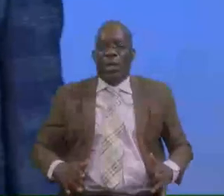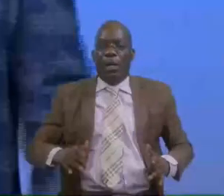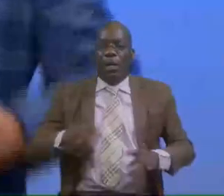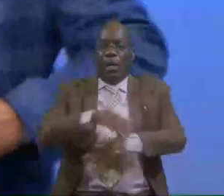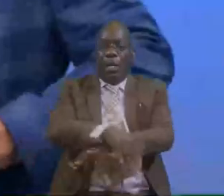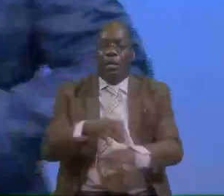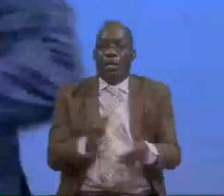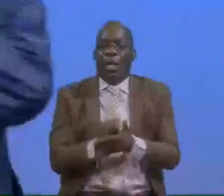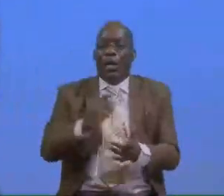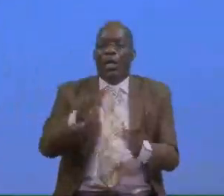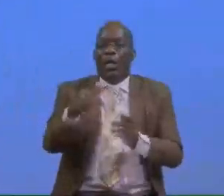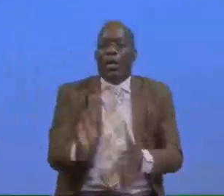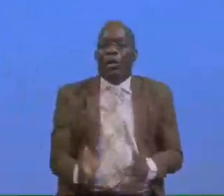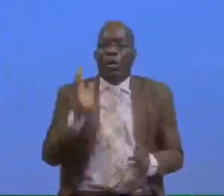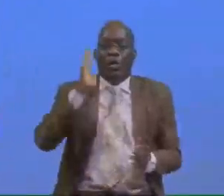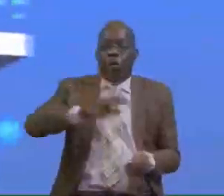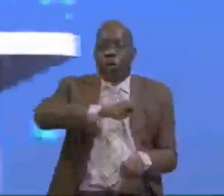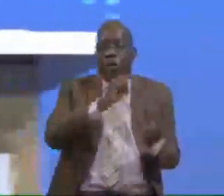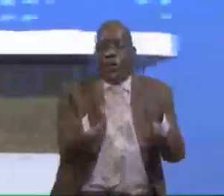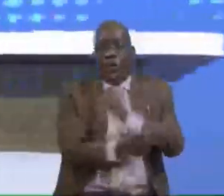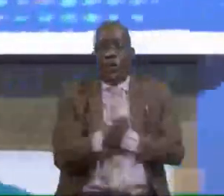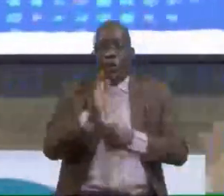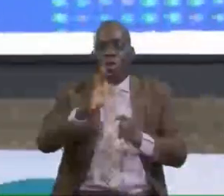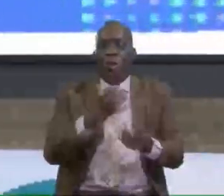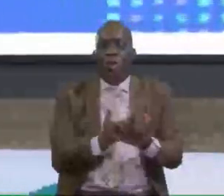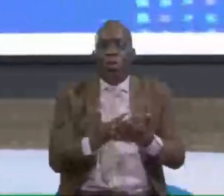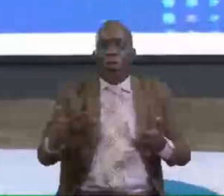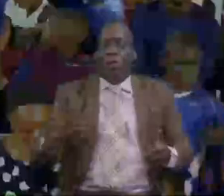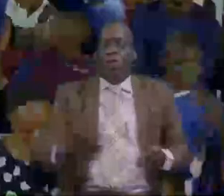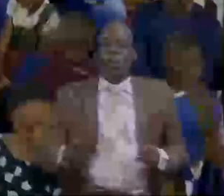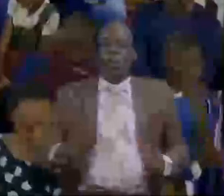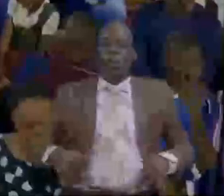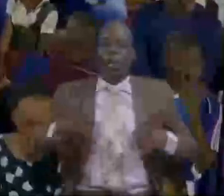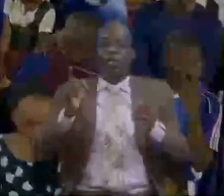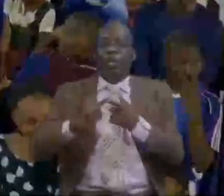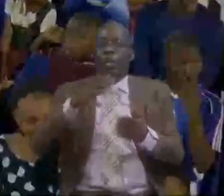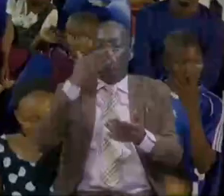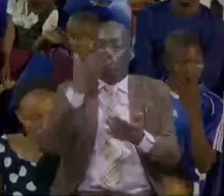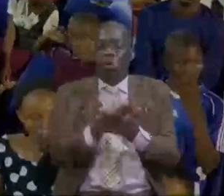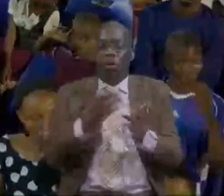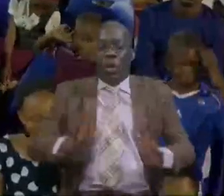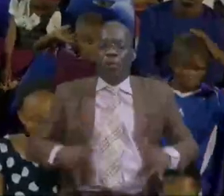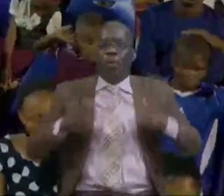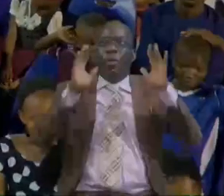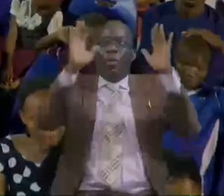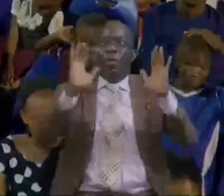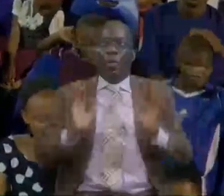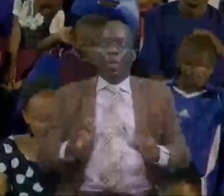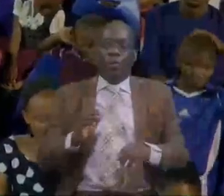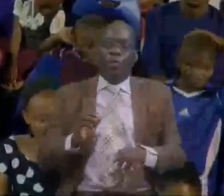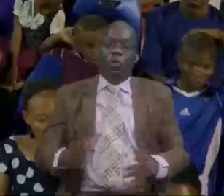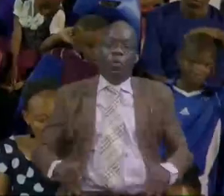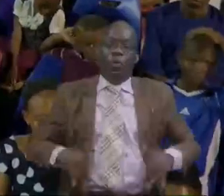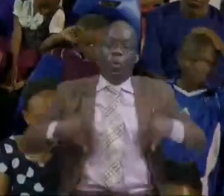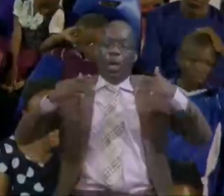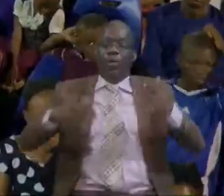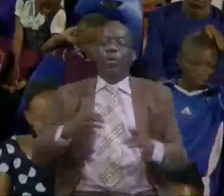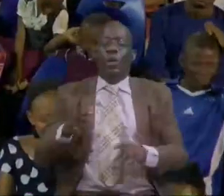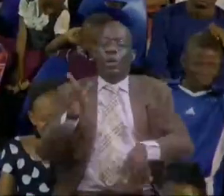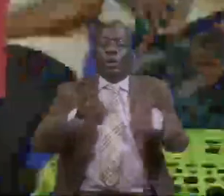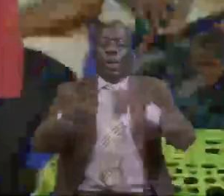cette vie sera transformée. Ta vie gâchée sera une bonne vie, une vie merveilleuse. Ma